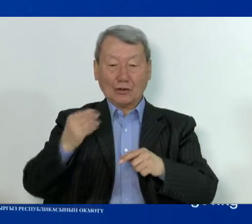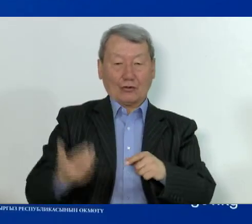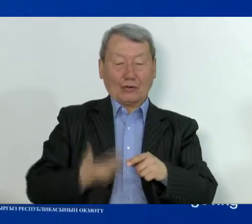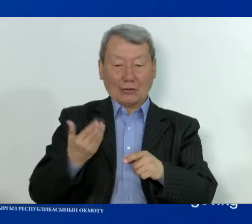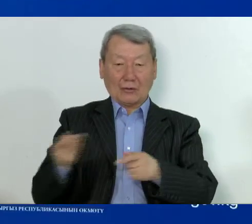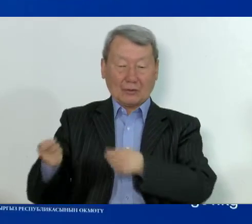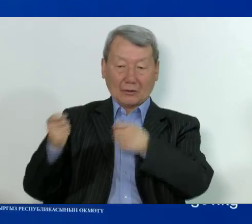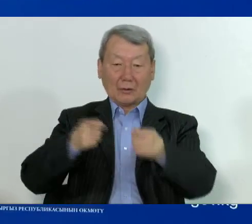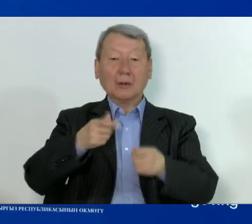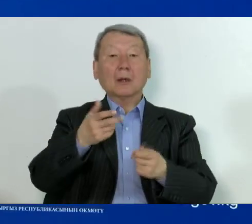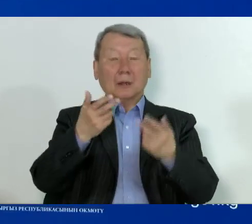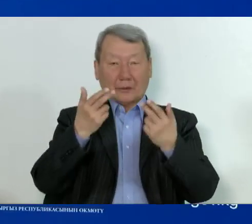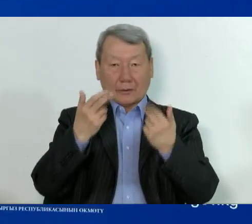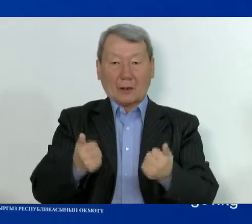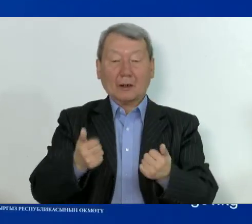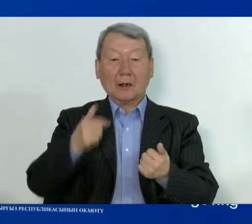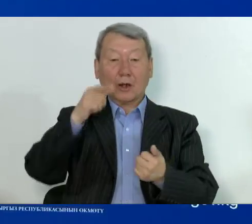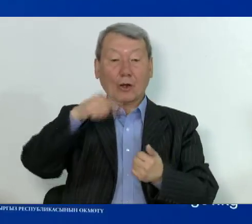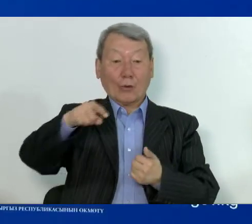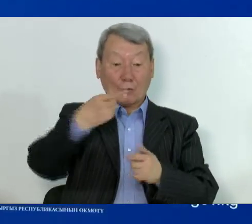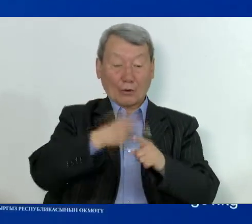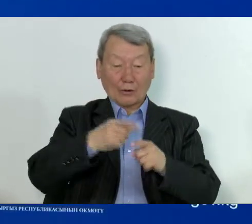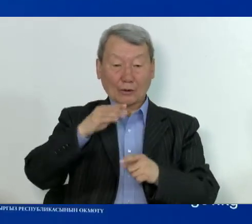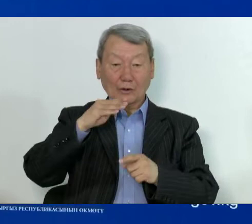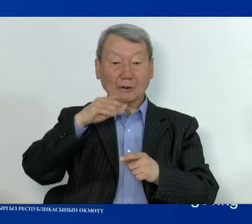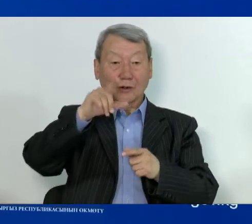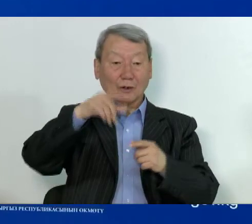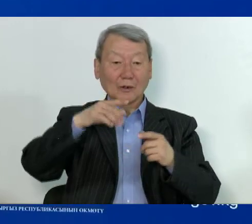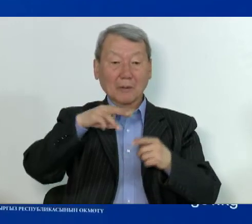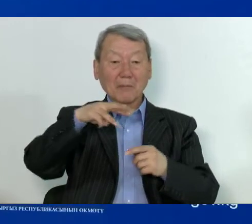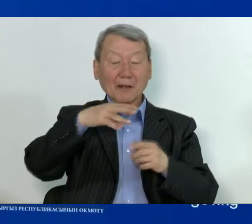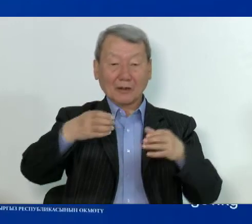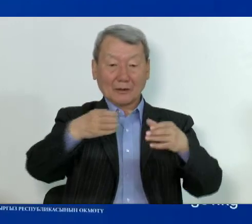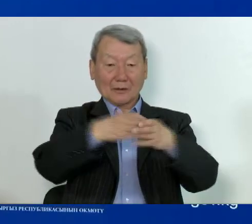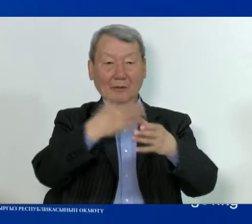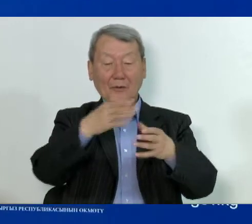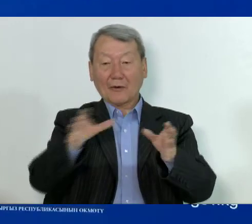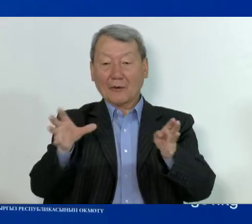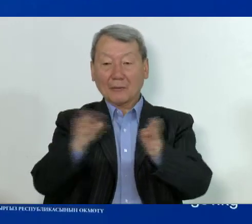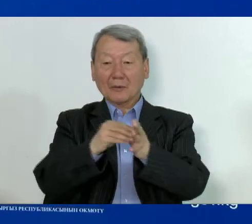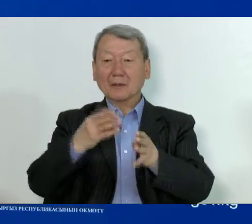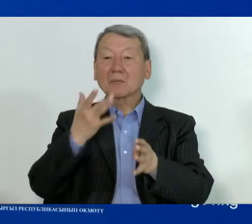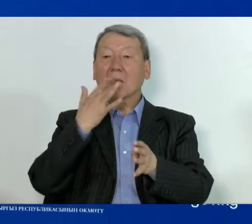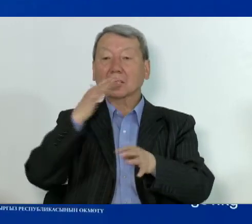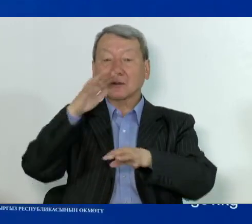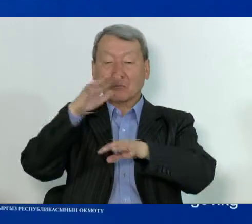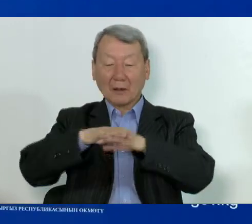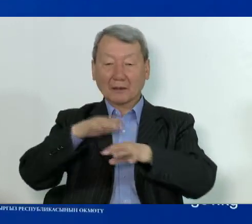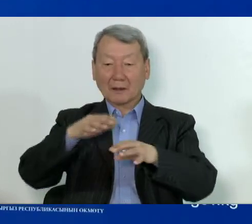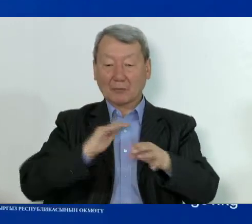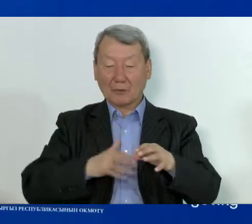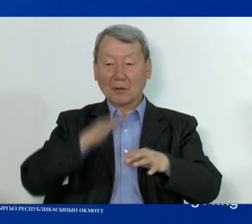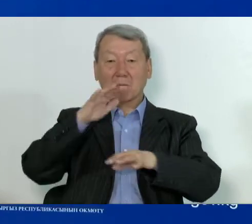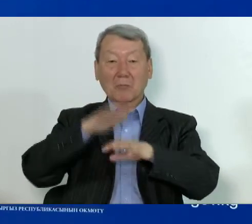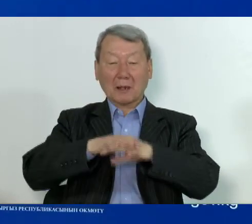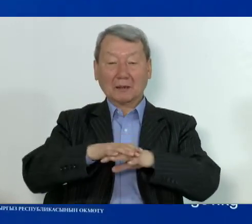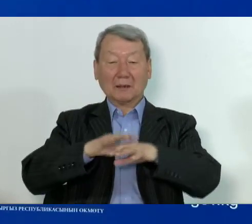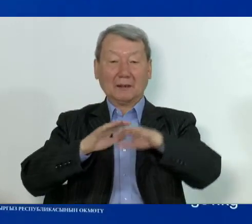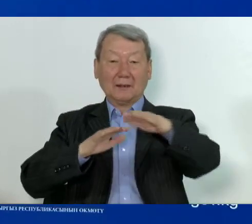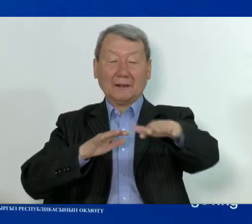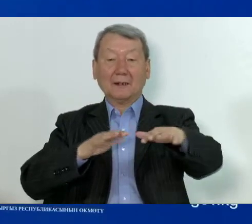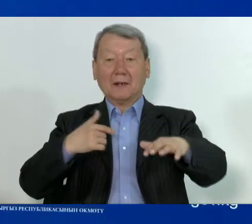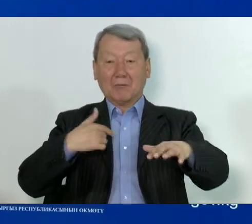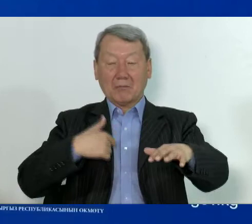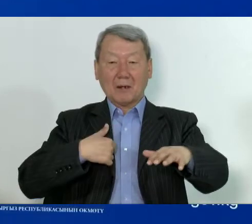наличности. Так, на самом деле, для жителей жилмассивов совместно с Национальным банком и коммерческими банками